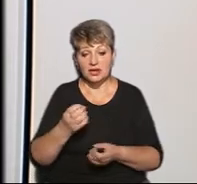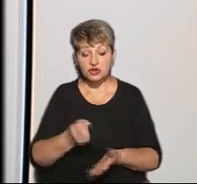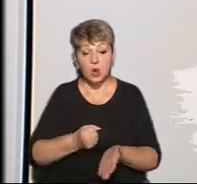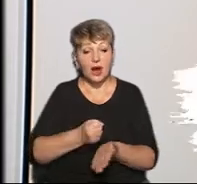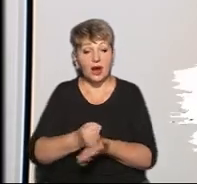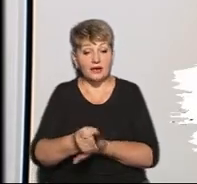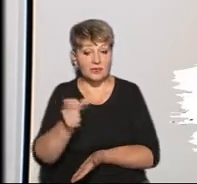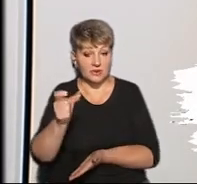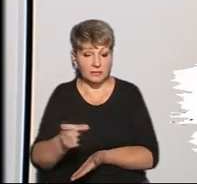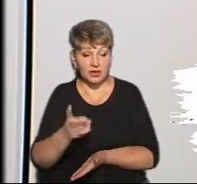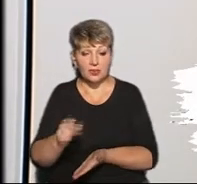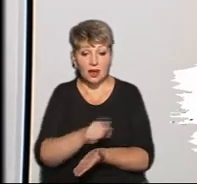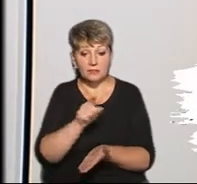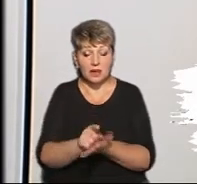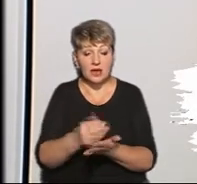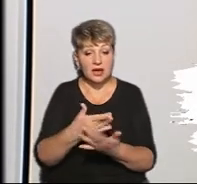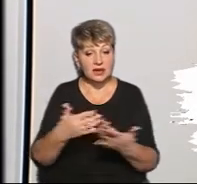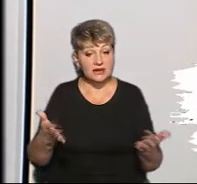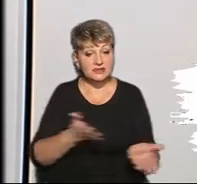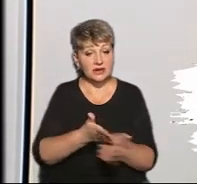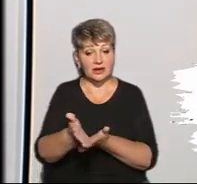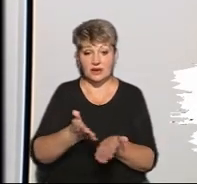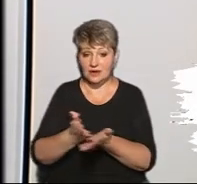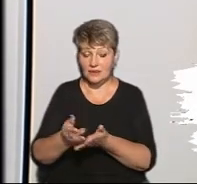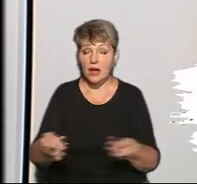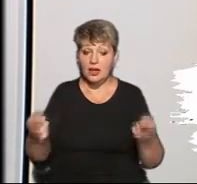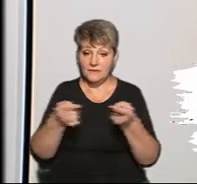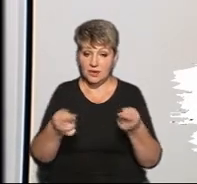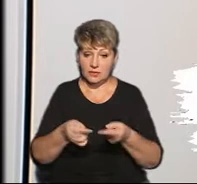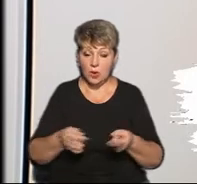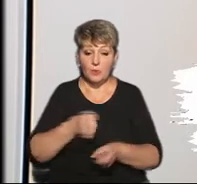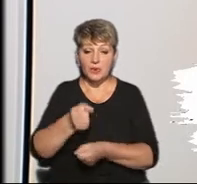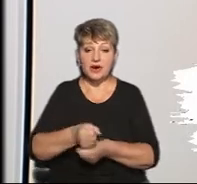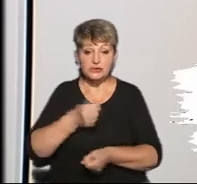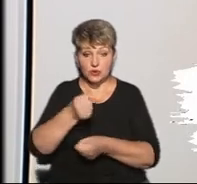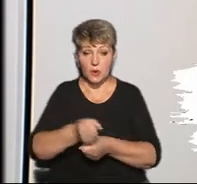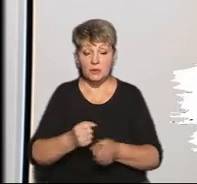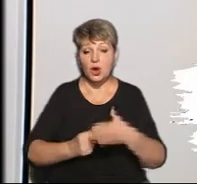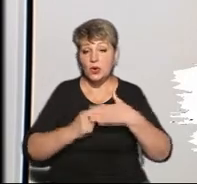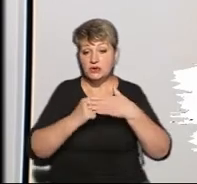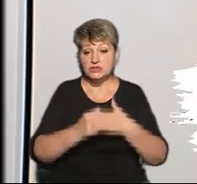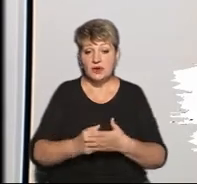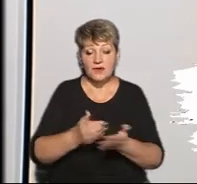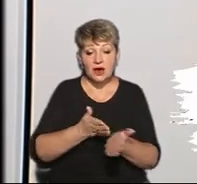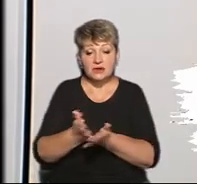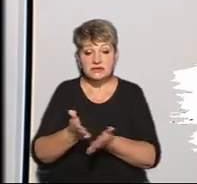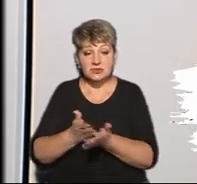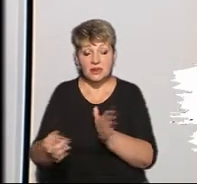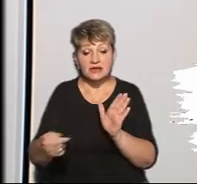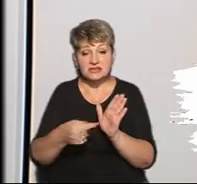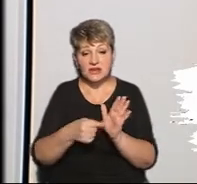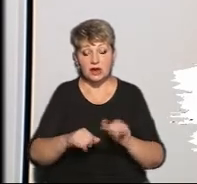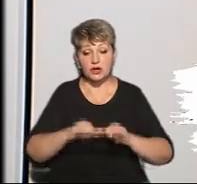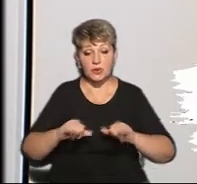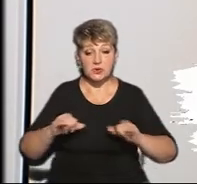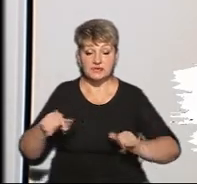кандидатами на посаду різних рівнів. Відповідно, розроблені основні стратегічні цілі